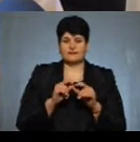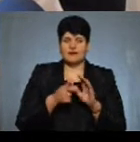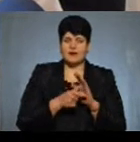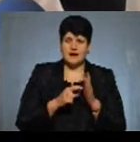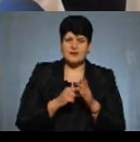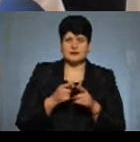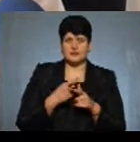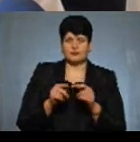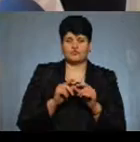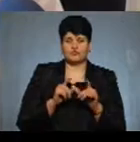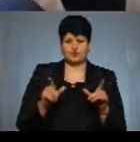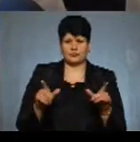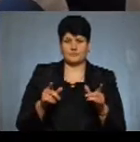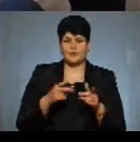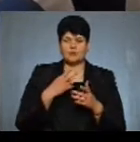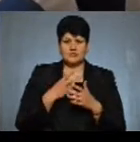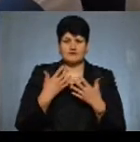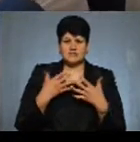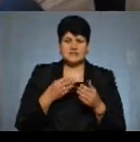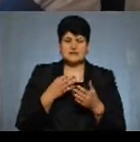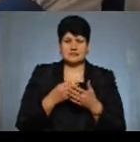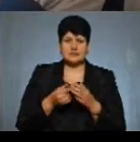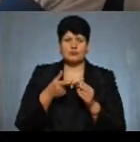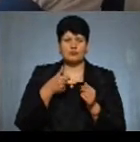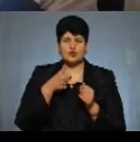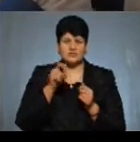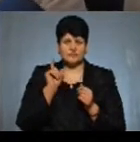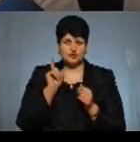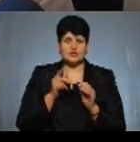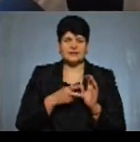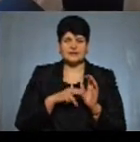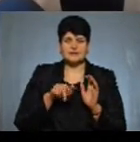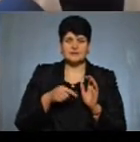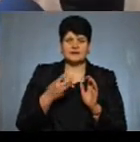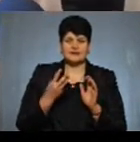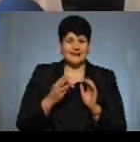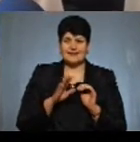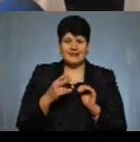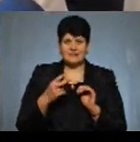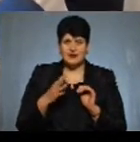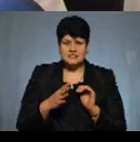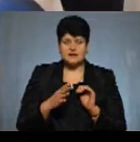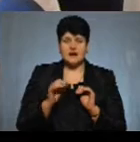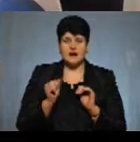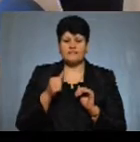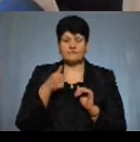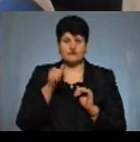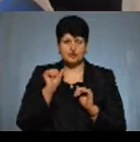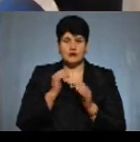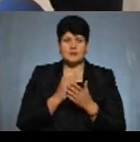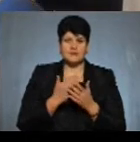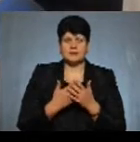школі. То ми маємо показники, я вже сказав, що на позавчора 7,3 відсутніх, а не 20, а на вчора ми